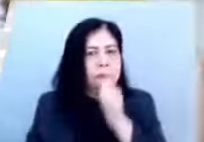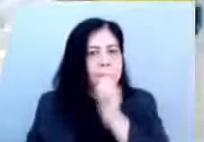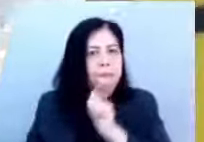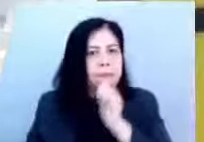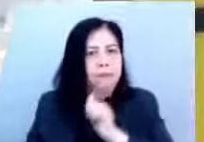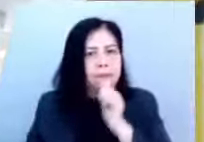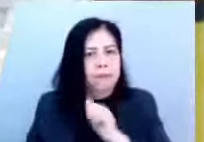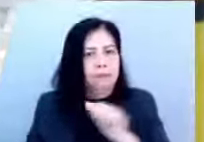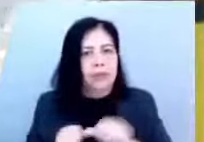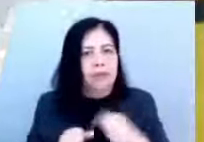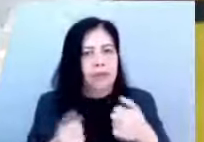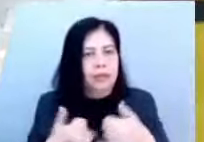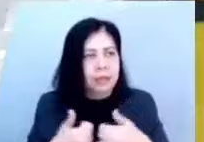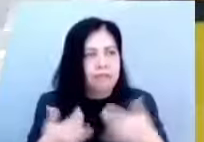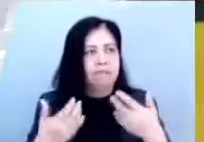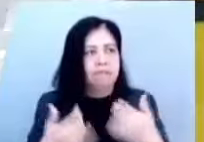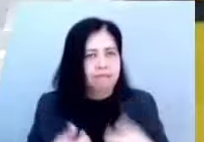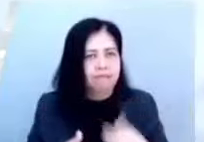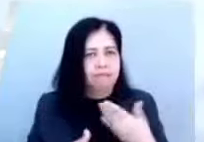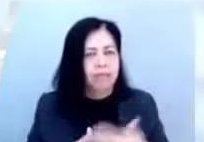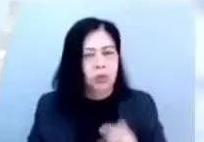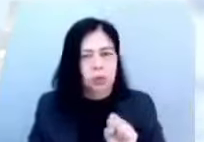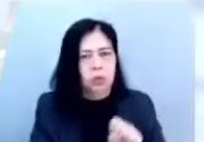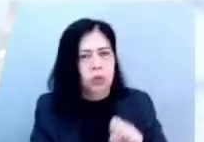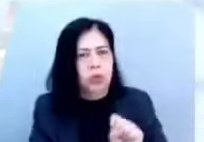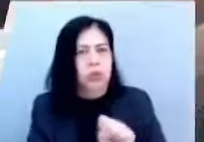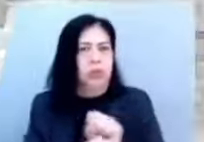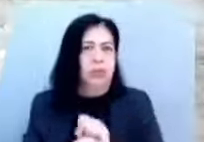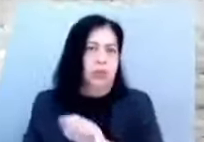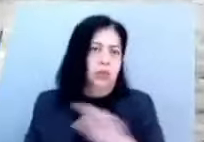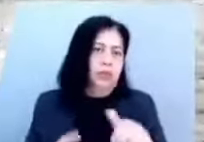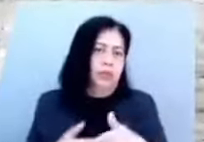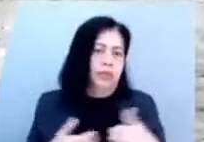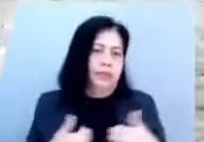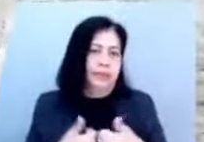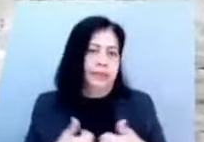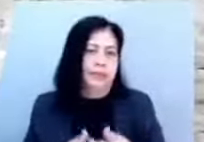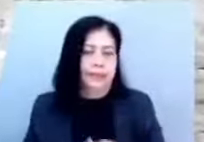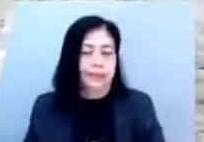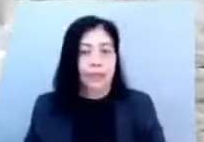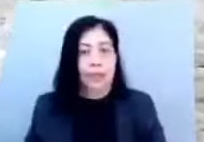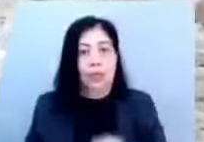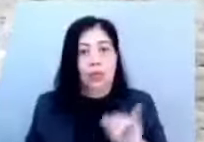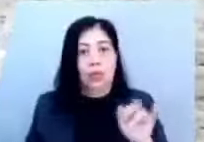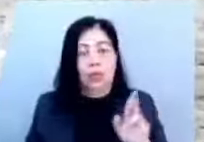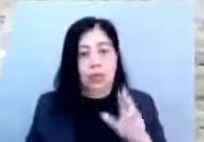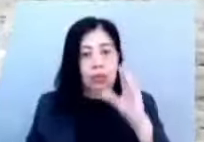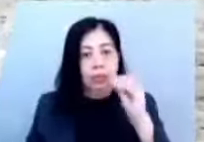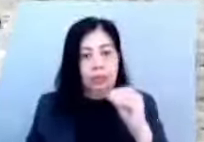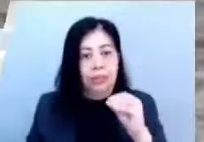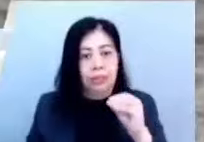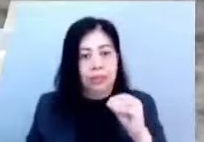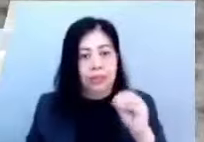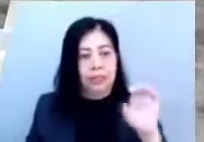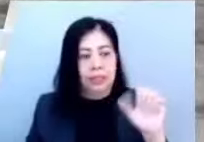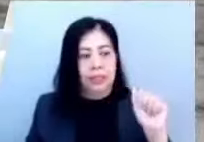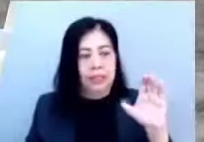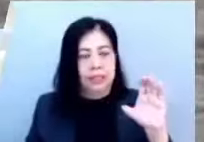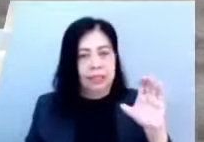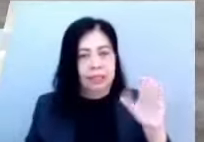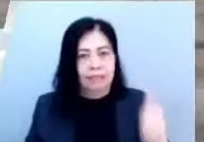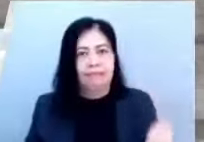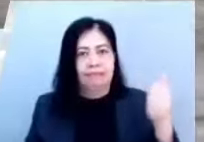game, tsaka tinrabaho po lahat-lahat ng game namin. Sa Junior Men's Division, ang EAC Brigaders ang tinanghal na